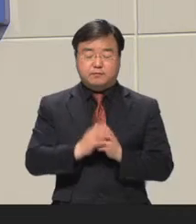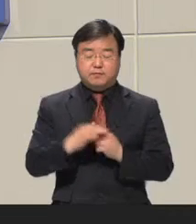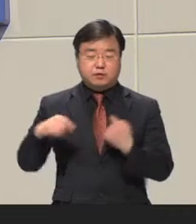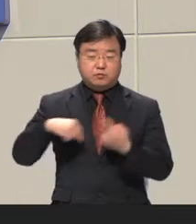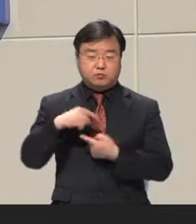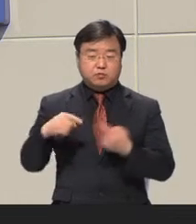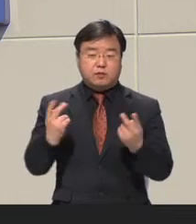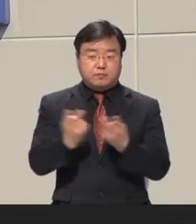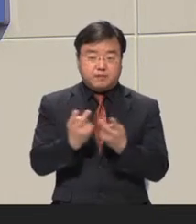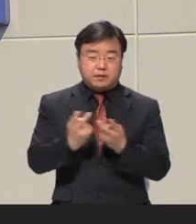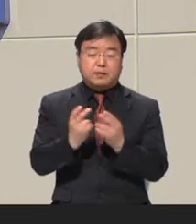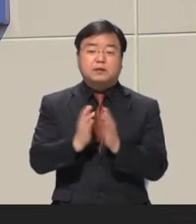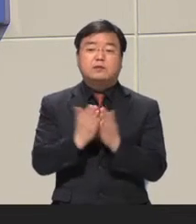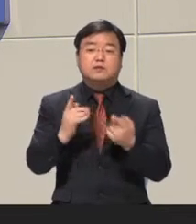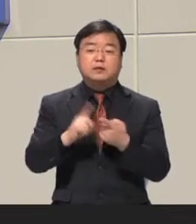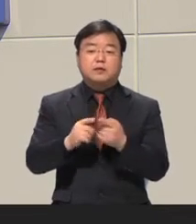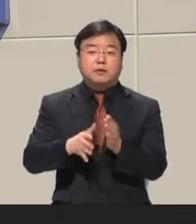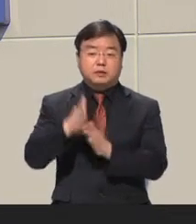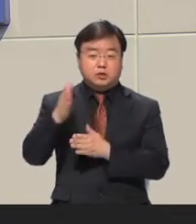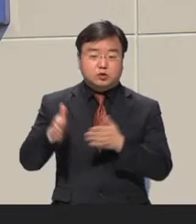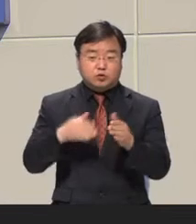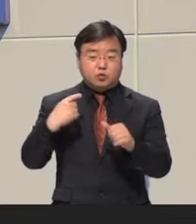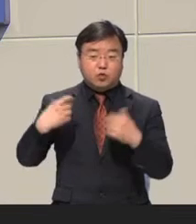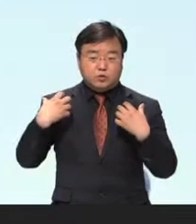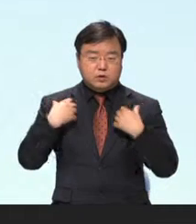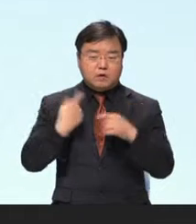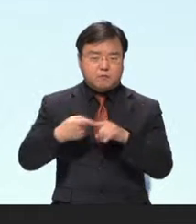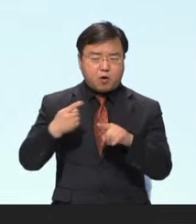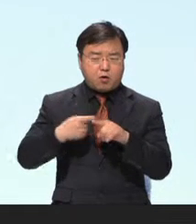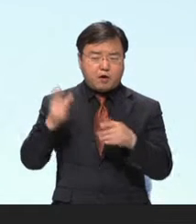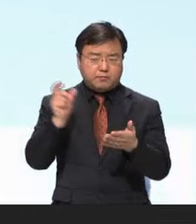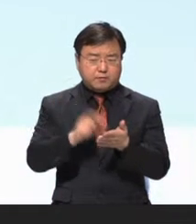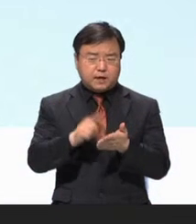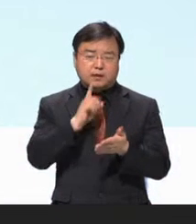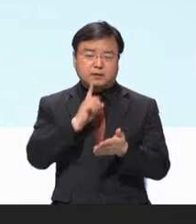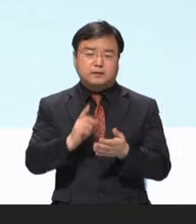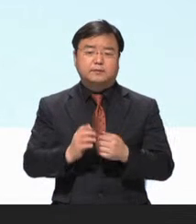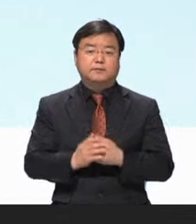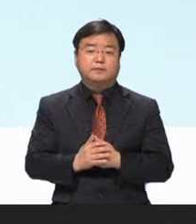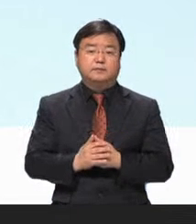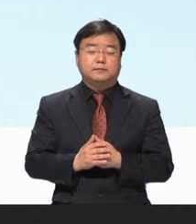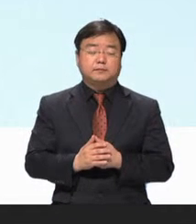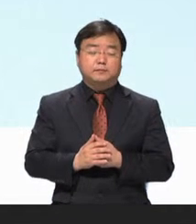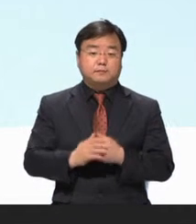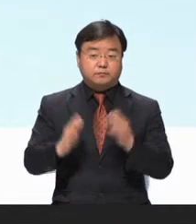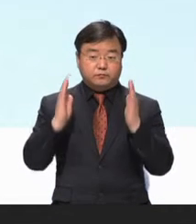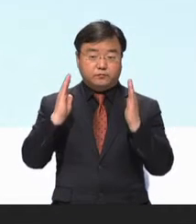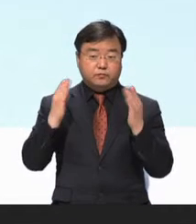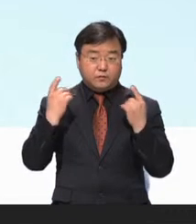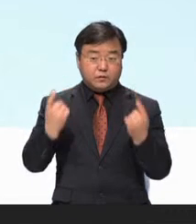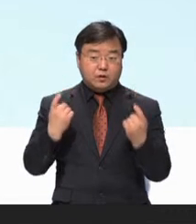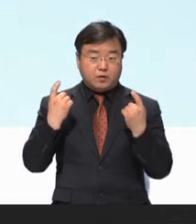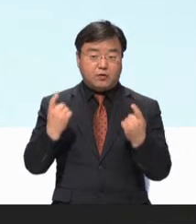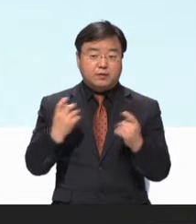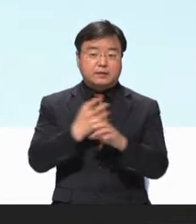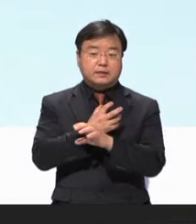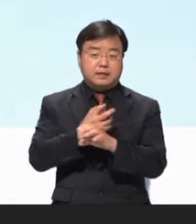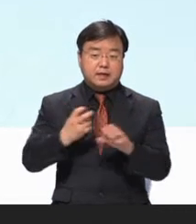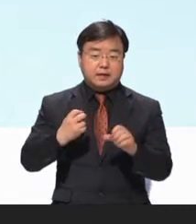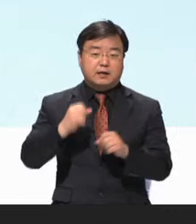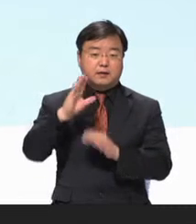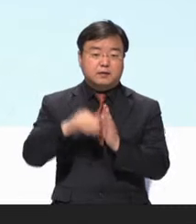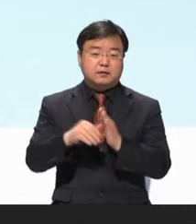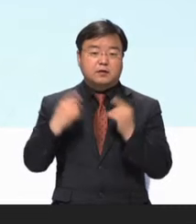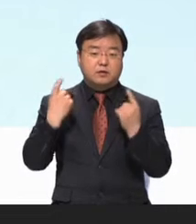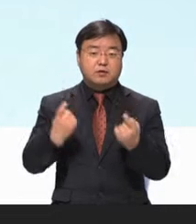평가 지표 넣어 점수로 반영한 단 입장입니다 빵 에게 할 때 이렇게 그 얘 나갈땐 맞기 1 계약 업소에